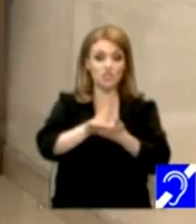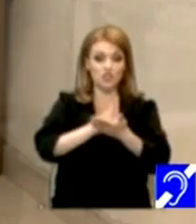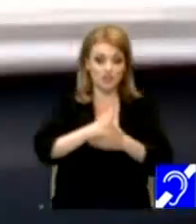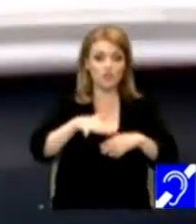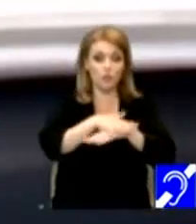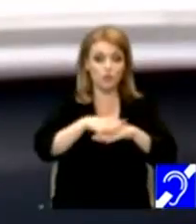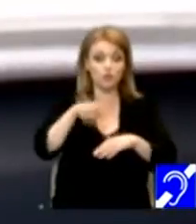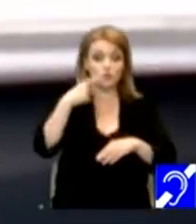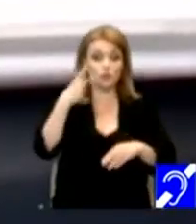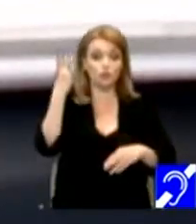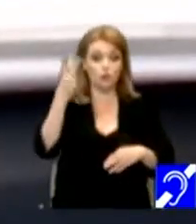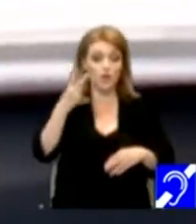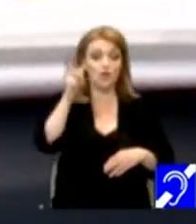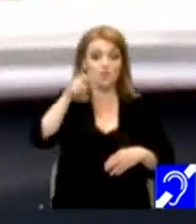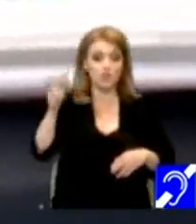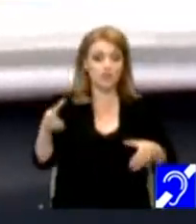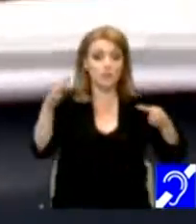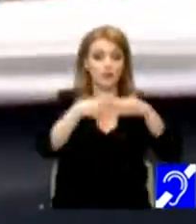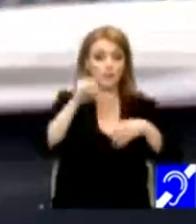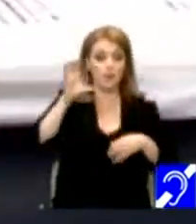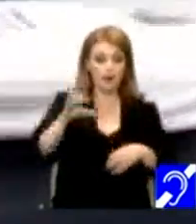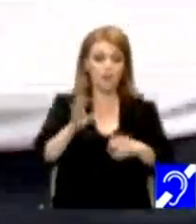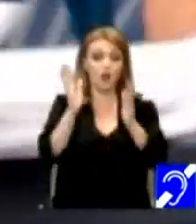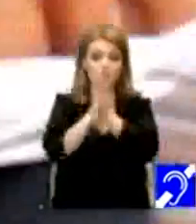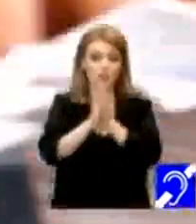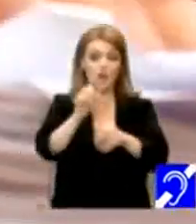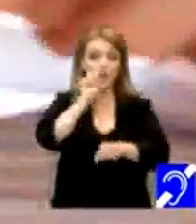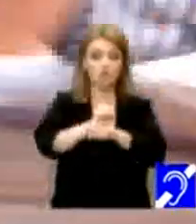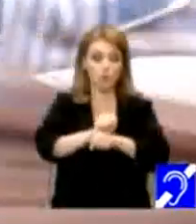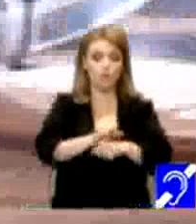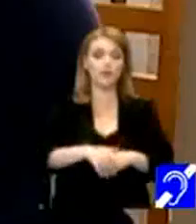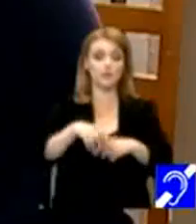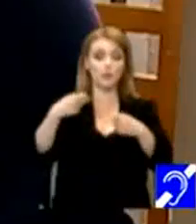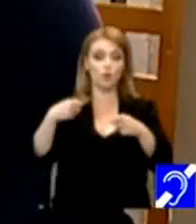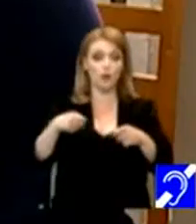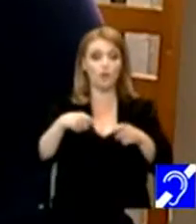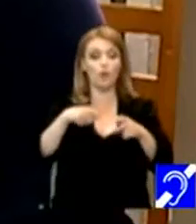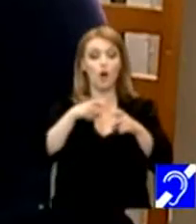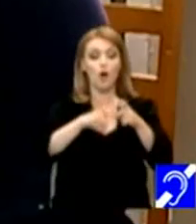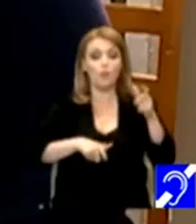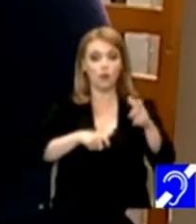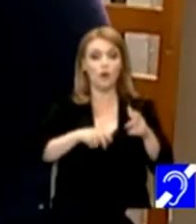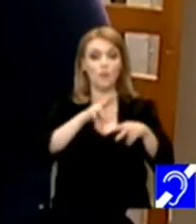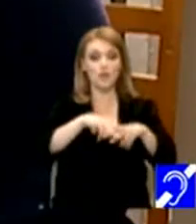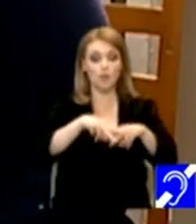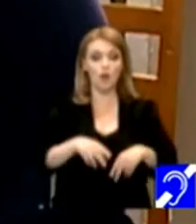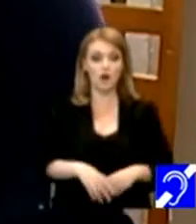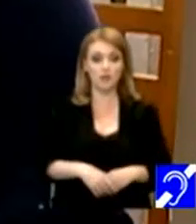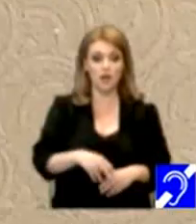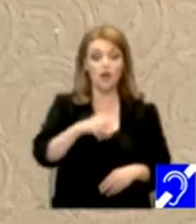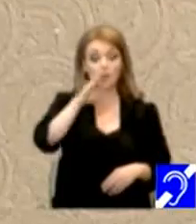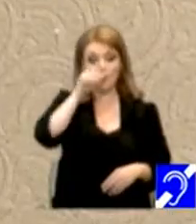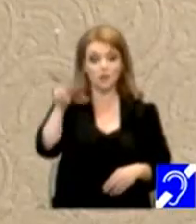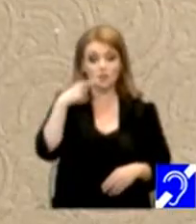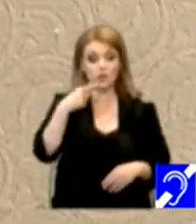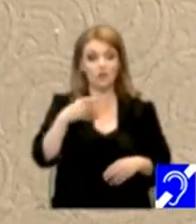consilieri prezidențiali, Veceaslav Negruță și Ana Revenco, i-au cerut să oprească licitația pentru procurarea blanchetelor pentru pașapoarte. Țurcan